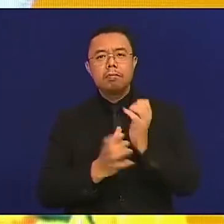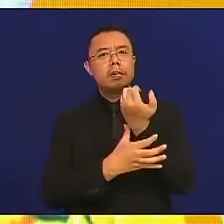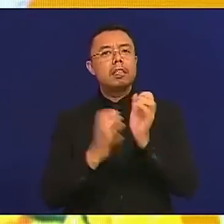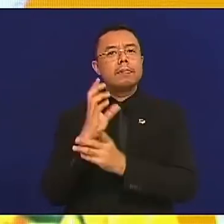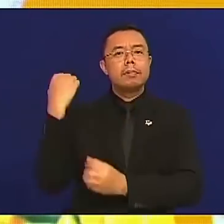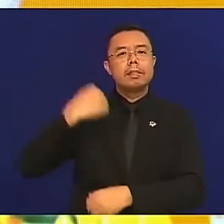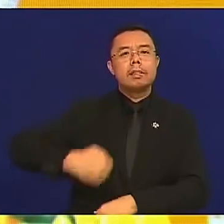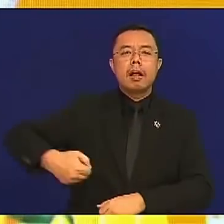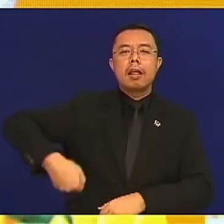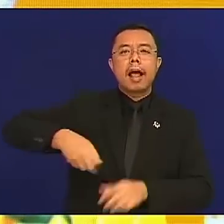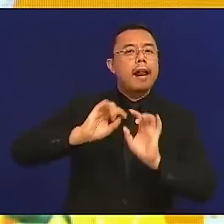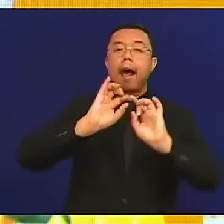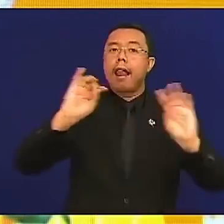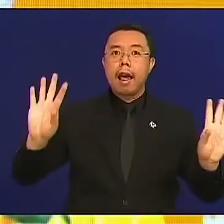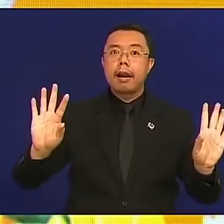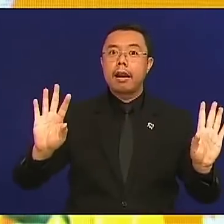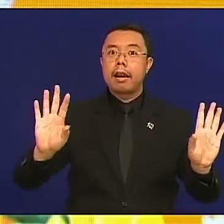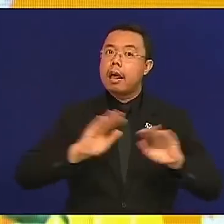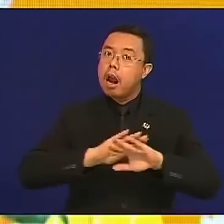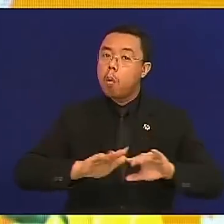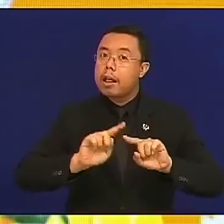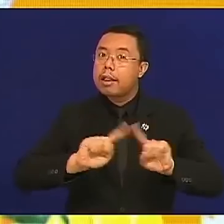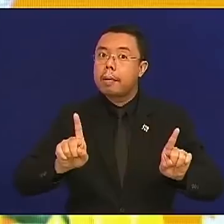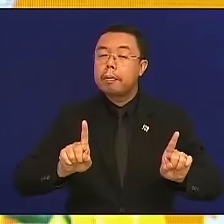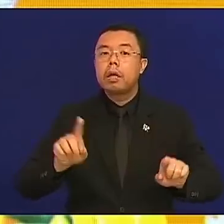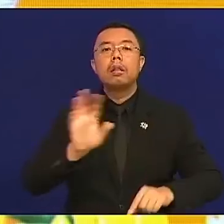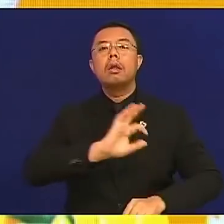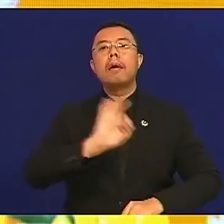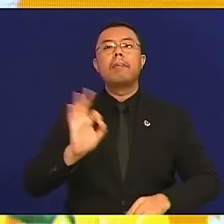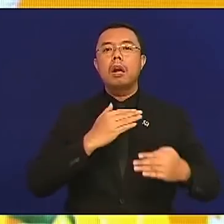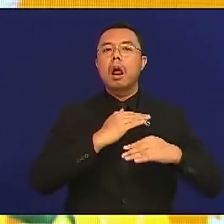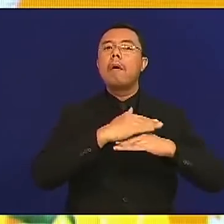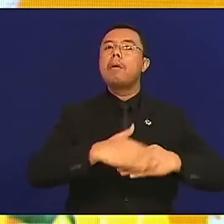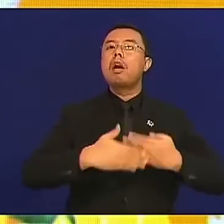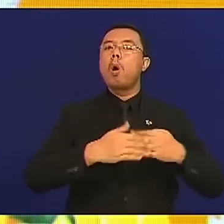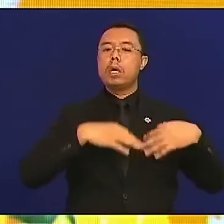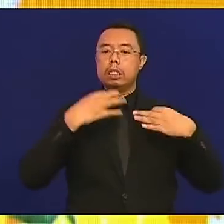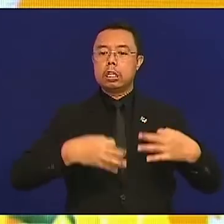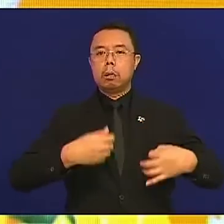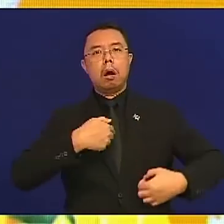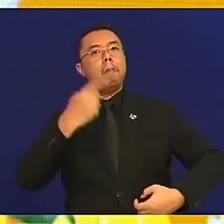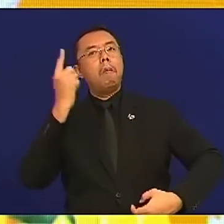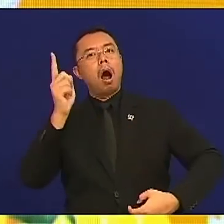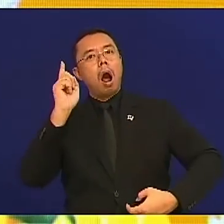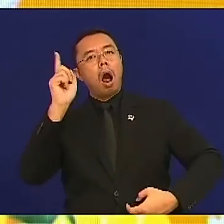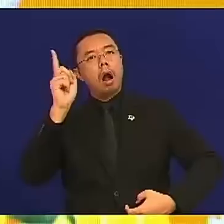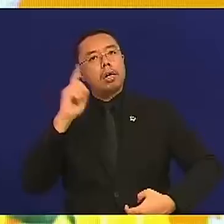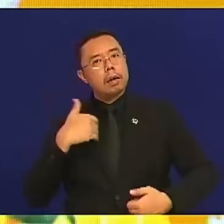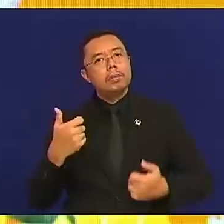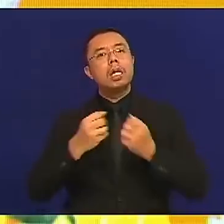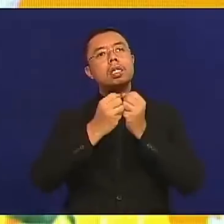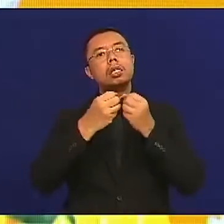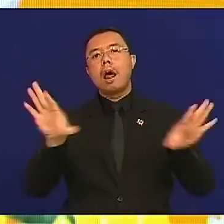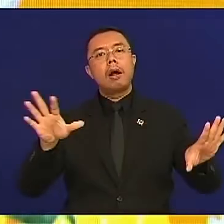tas, dan lain-lain. Tetapi tidak merawat jiwanya, bahaya. Ini bisa